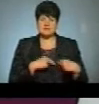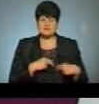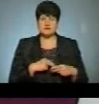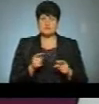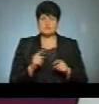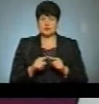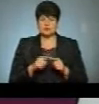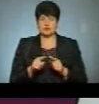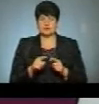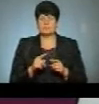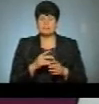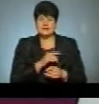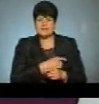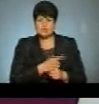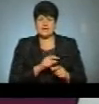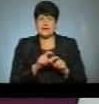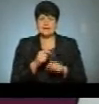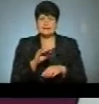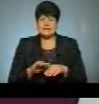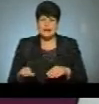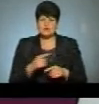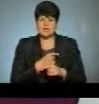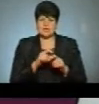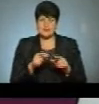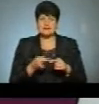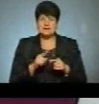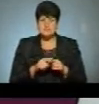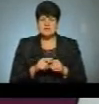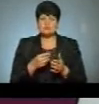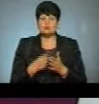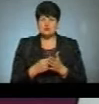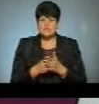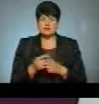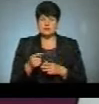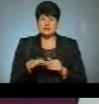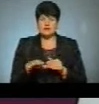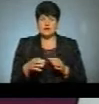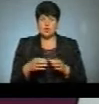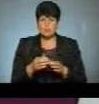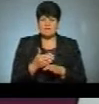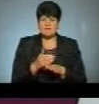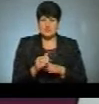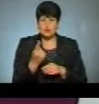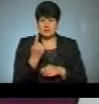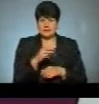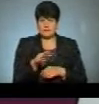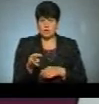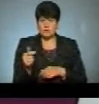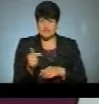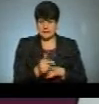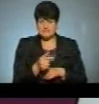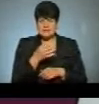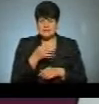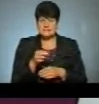дитячої лікарні, каже речниця медзакладу Олена Года. На це з бюджету Тернопільської територіальної громади виділили 1 мільйон гривень,